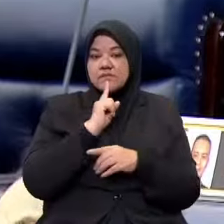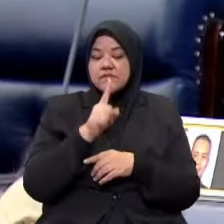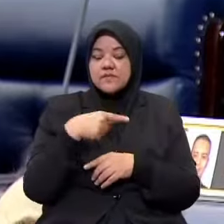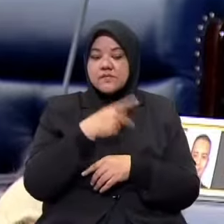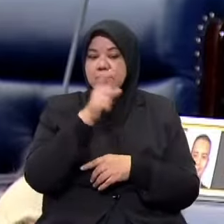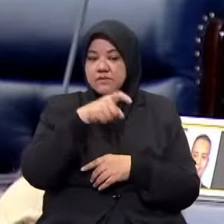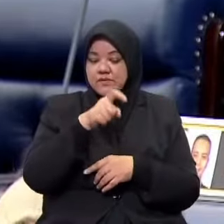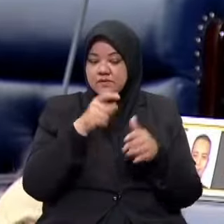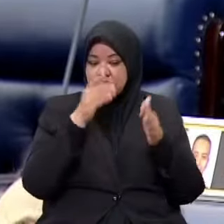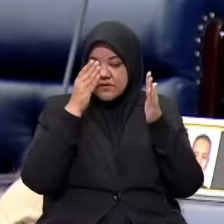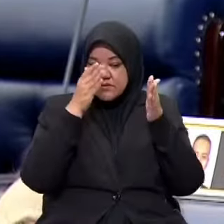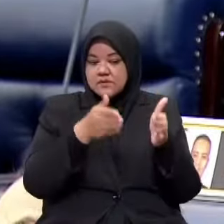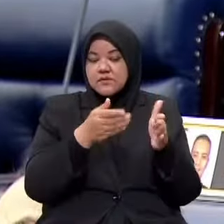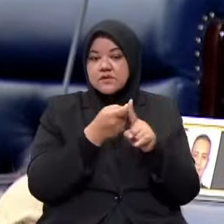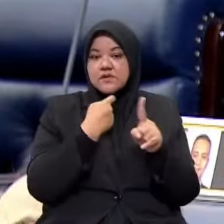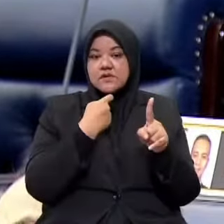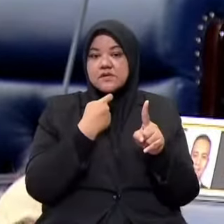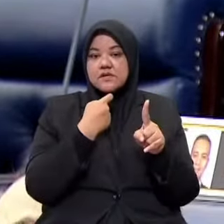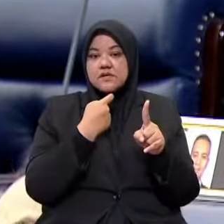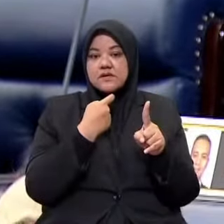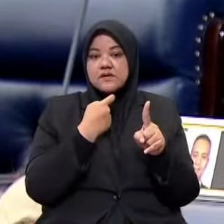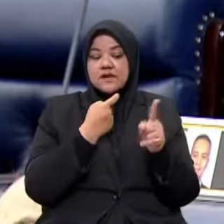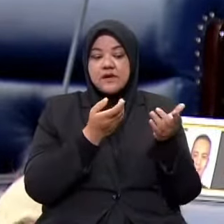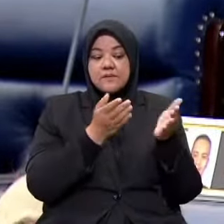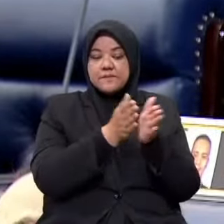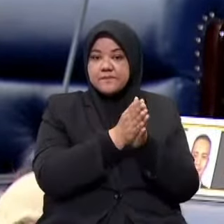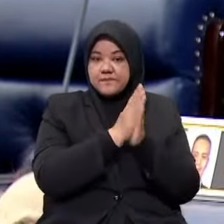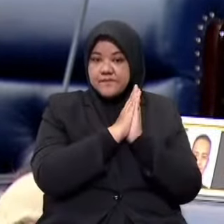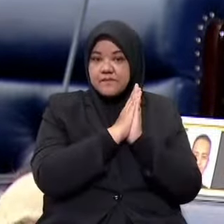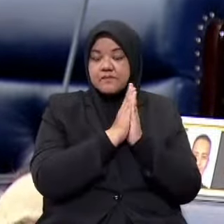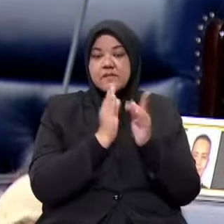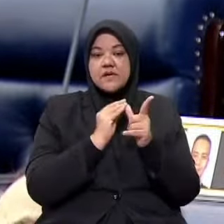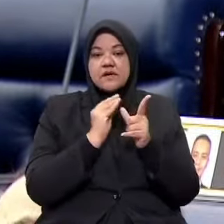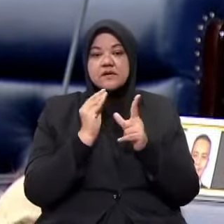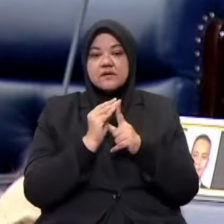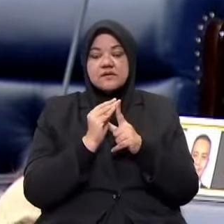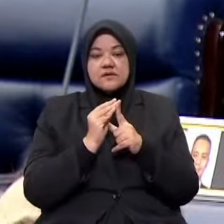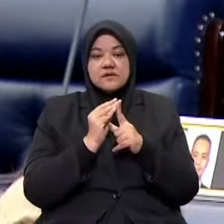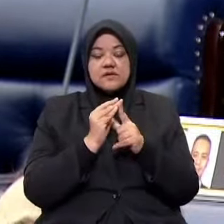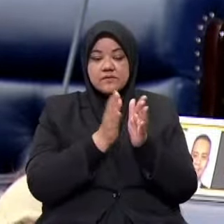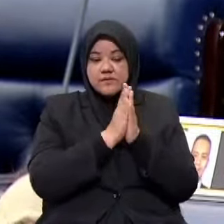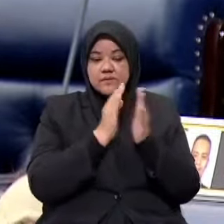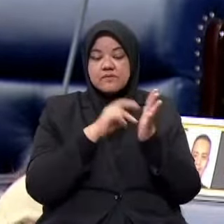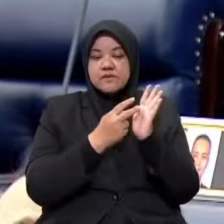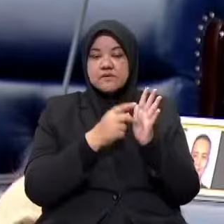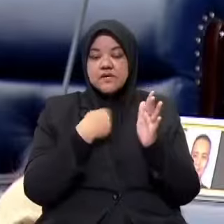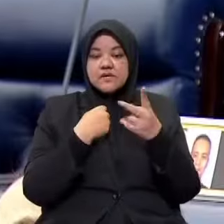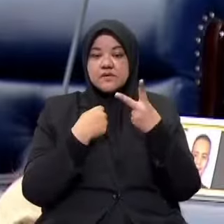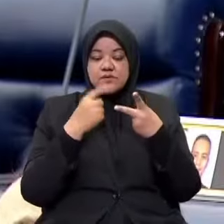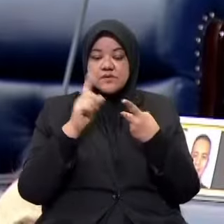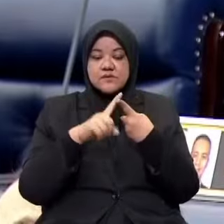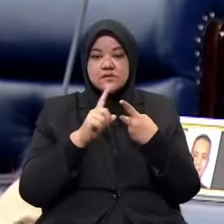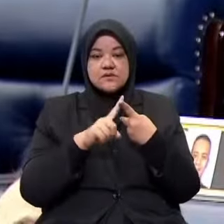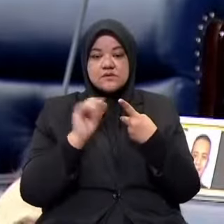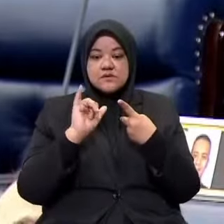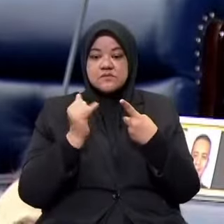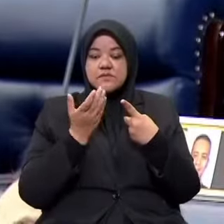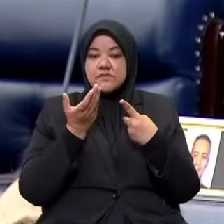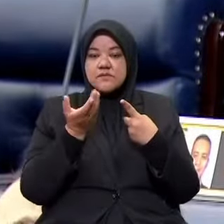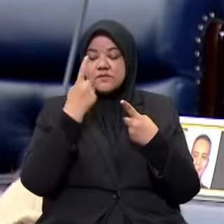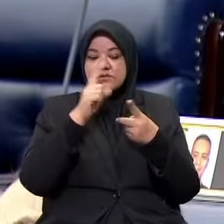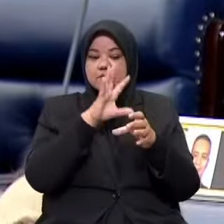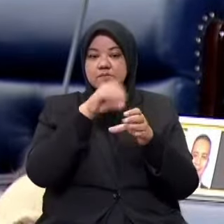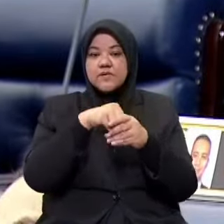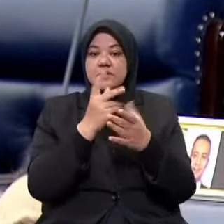sebenarnya kita perlu lebih menekankan dari segi permintaan atau the demand demand ada dua jenis satu adalah demand